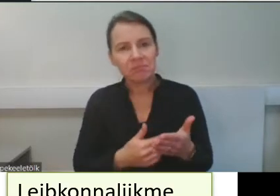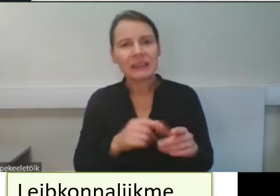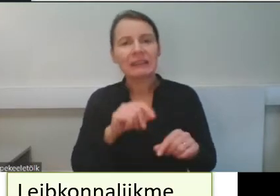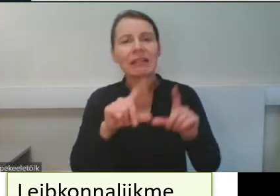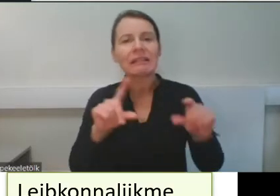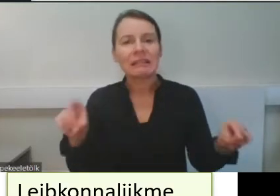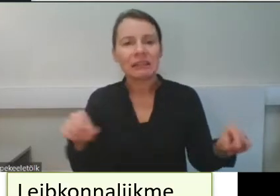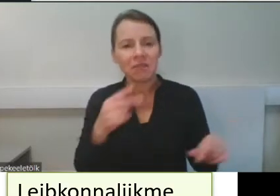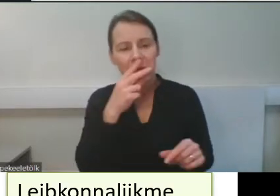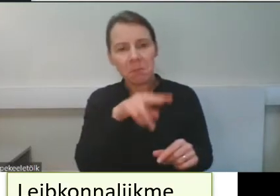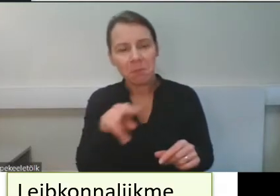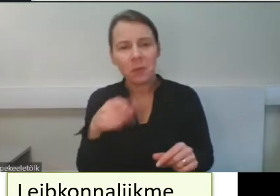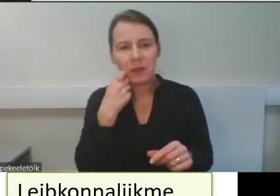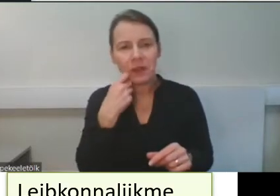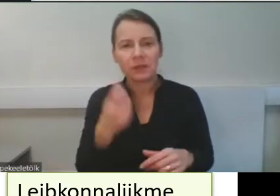kohalike omavalitsuste